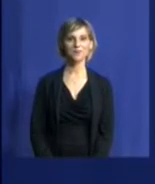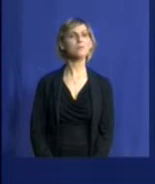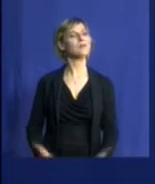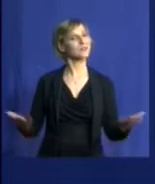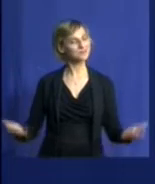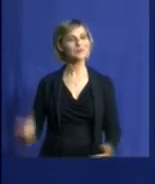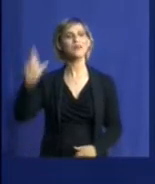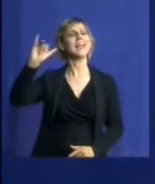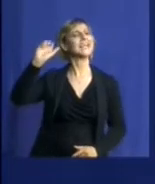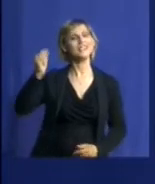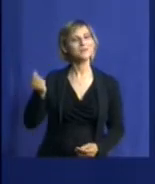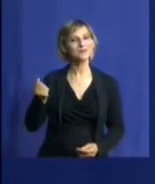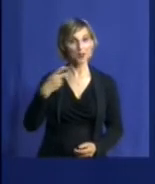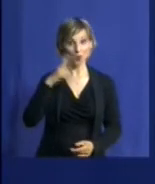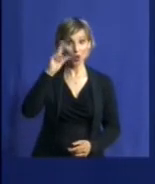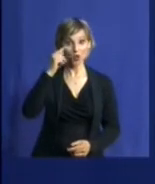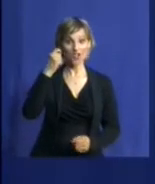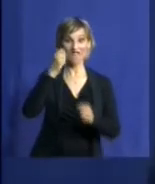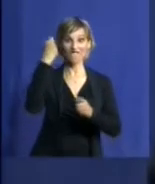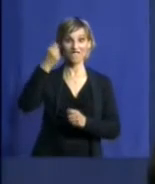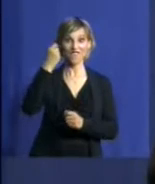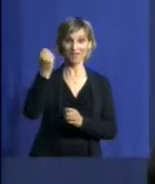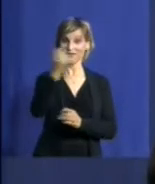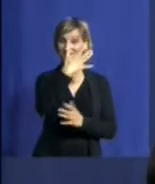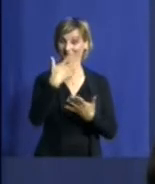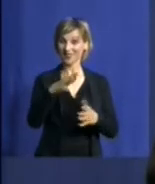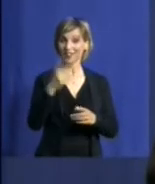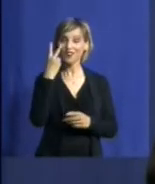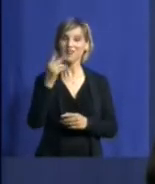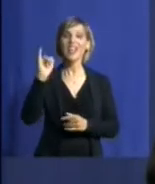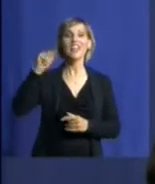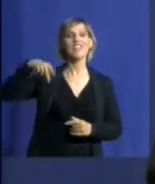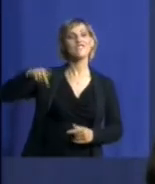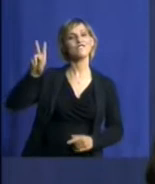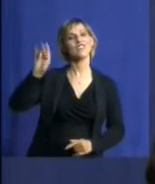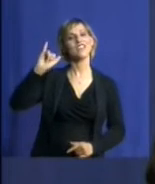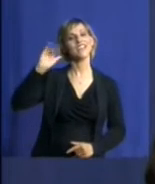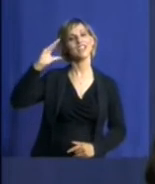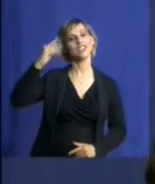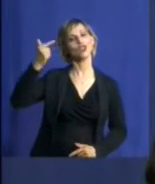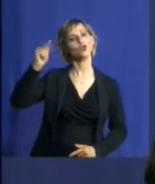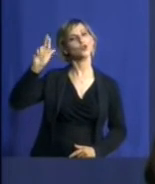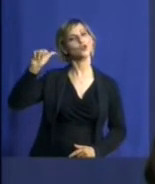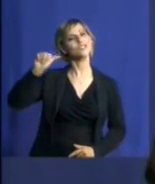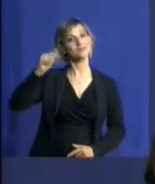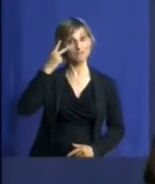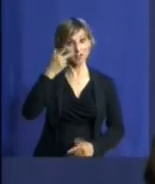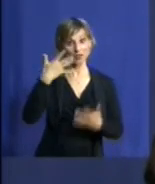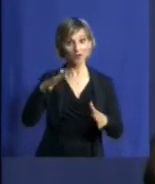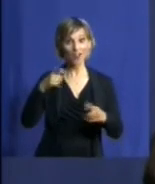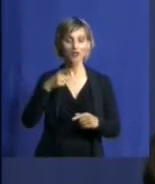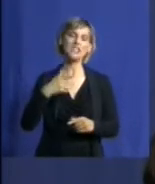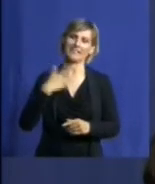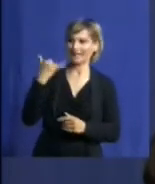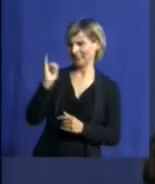Lia, allora, conoscevi questo film? È Invictus? L'avevi mai visto? Sì,